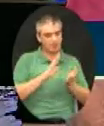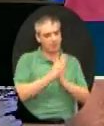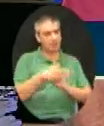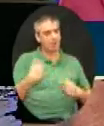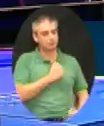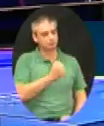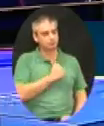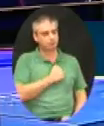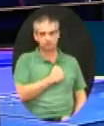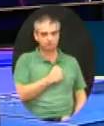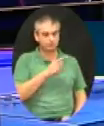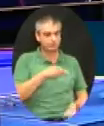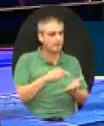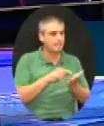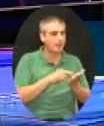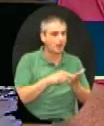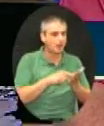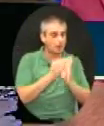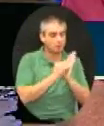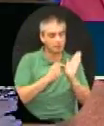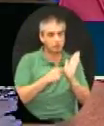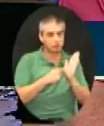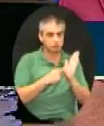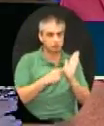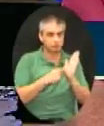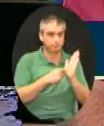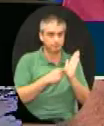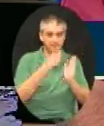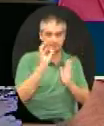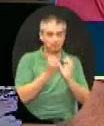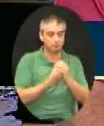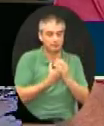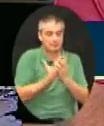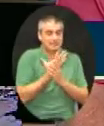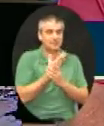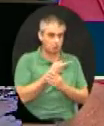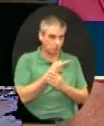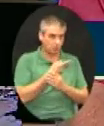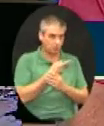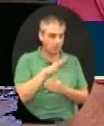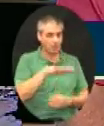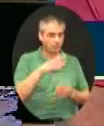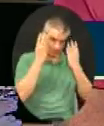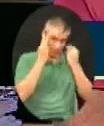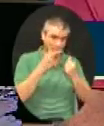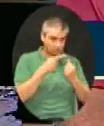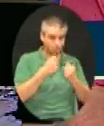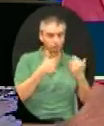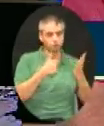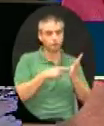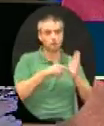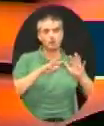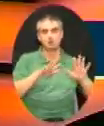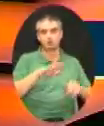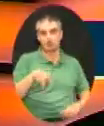בתשובה מסיבית, אלא הוא תוצאה של הנתון לפיו אחוז הגידול באוכלוסייה החרדית הוא